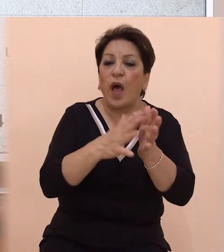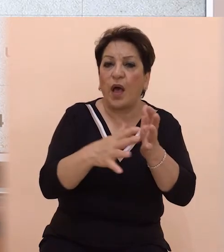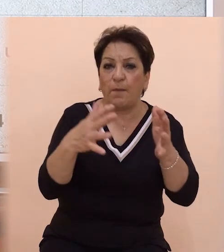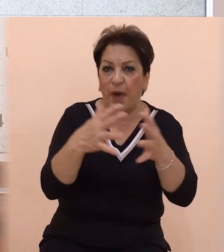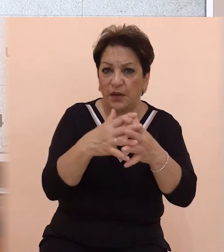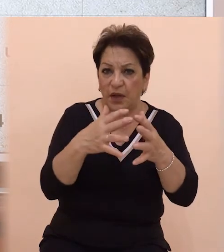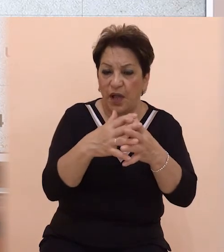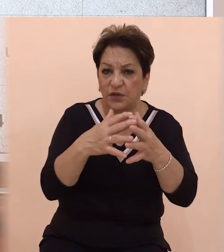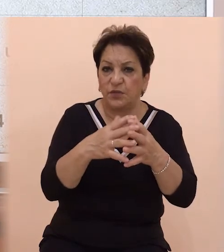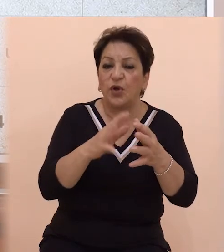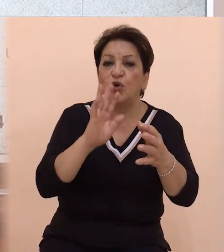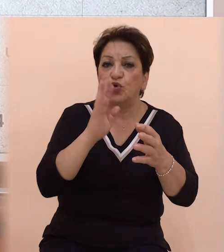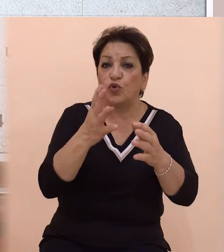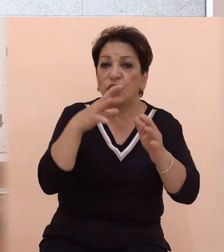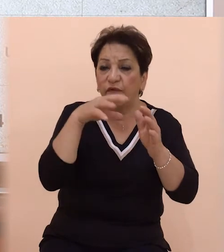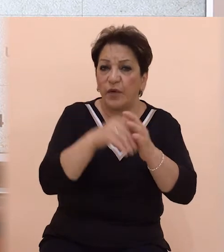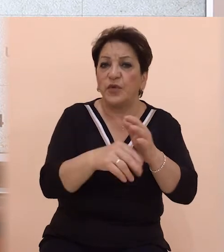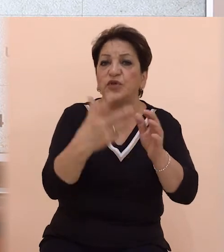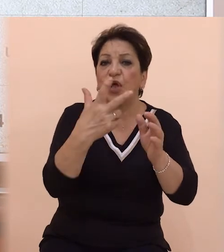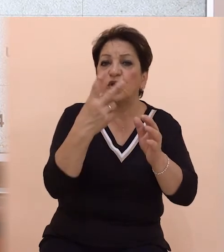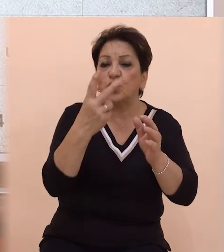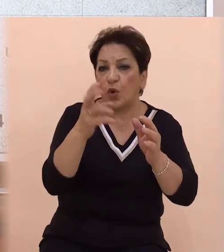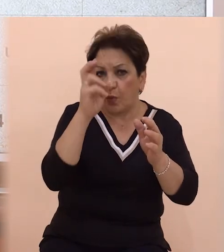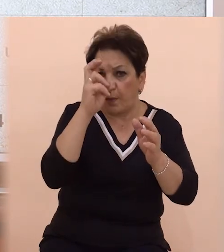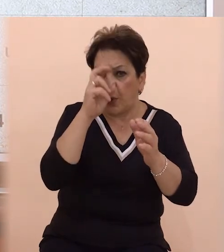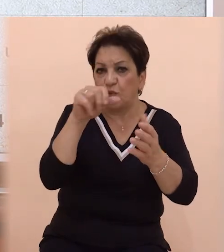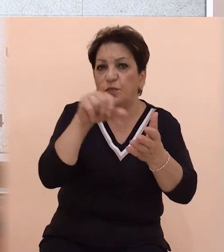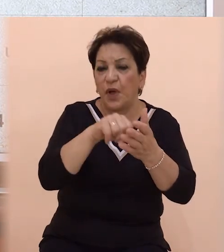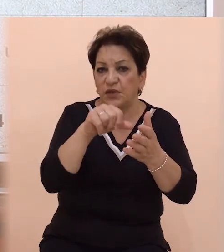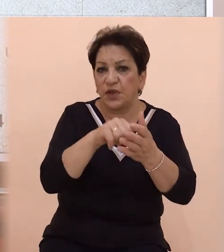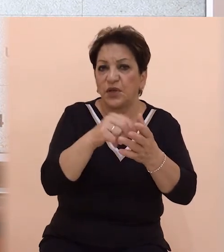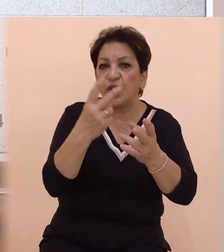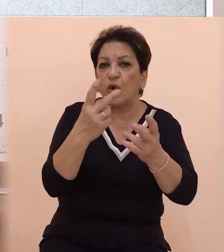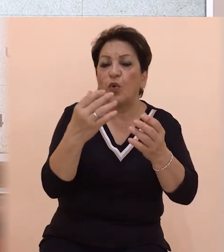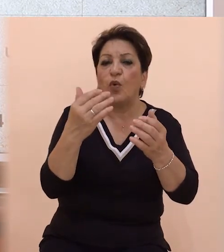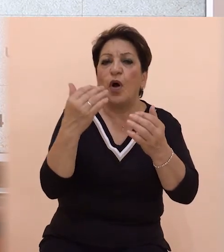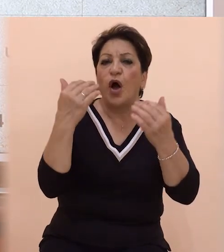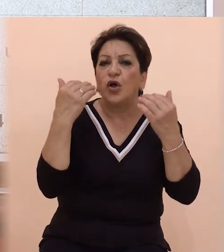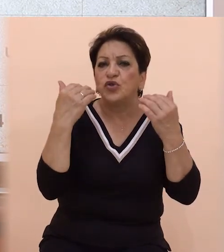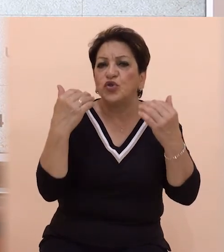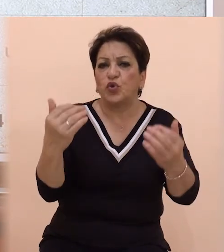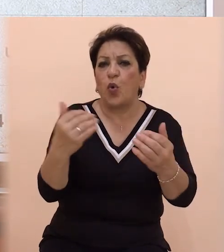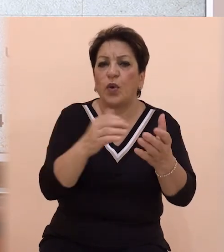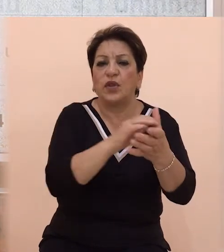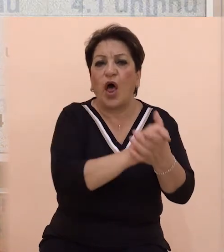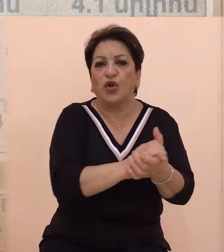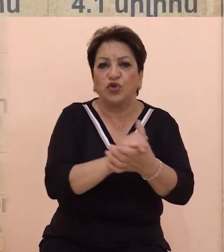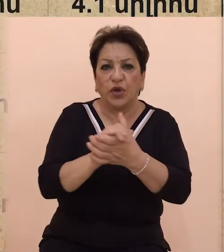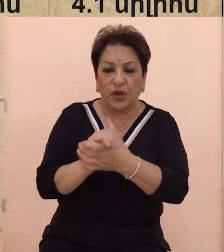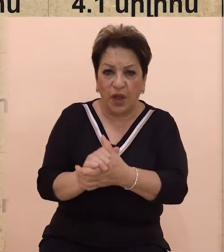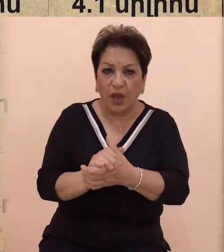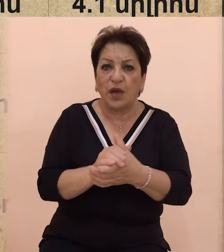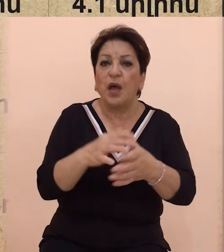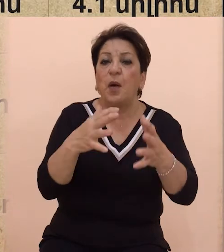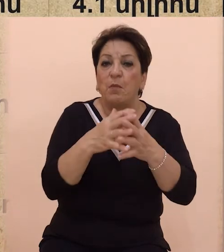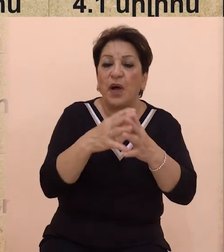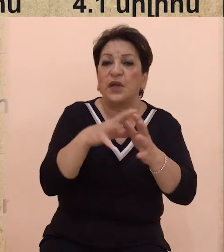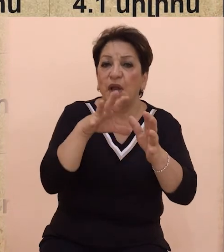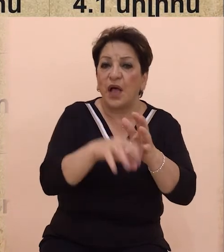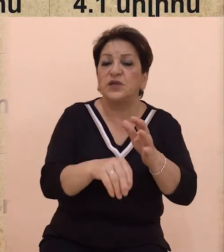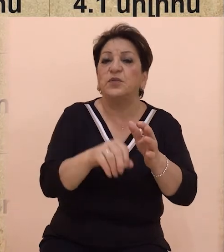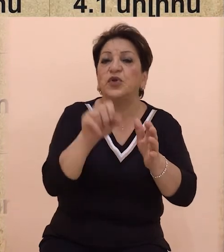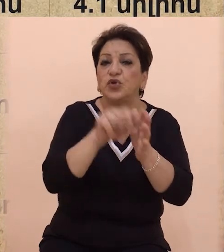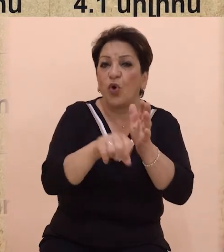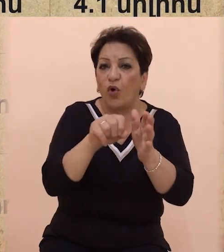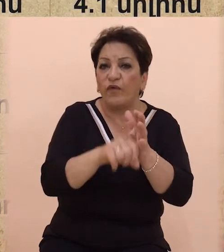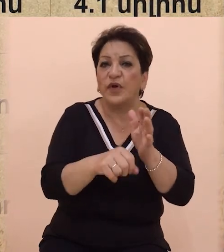էր։ Երկու հզոր ռազմական դաշինքներ։ Եվ պատերազմին զող գնած